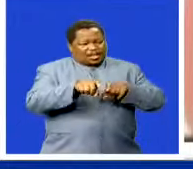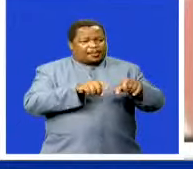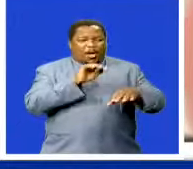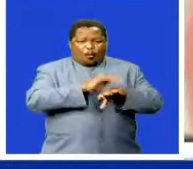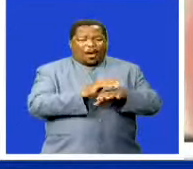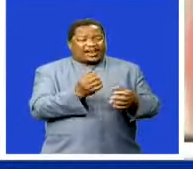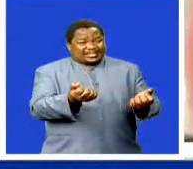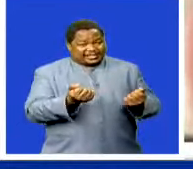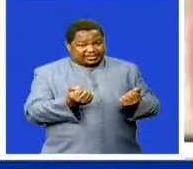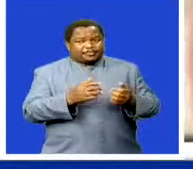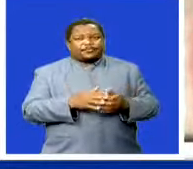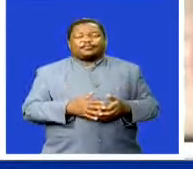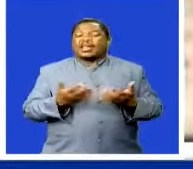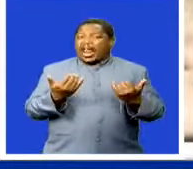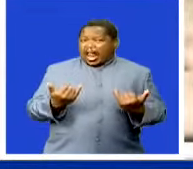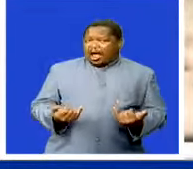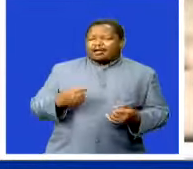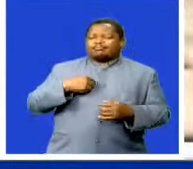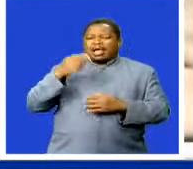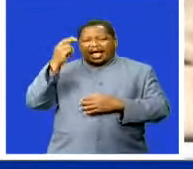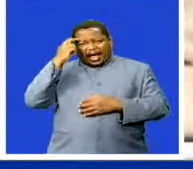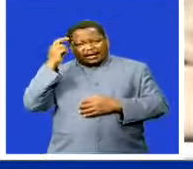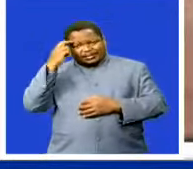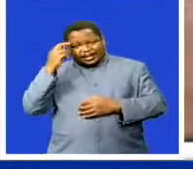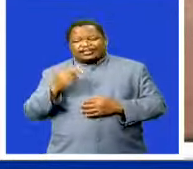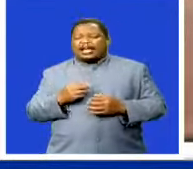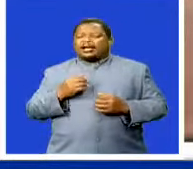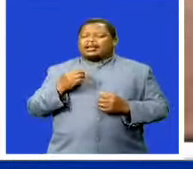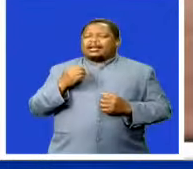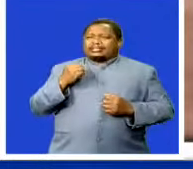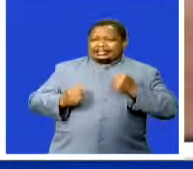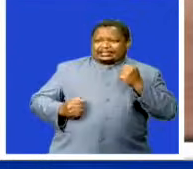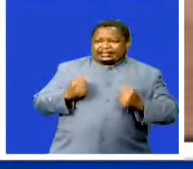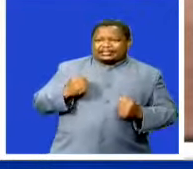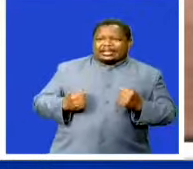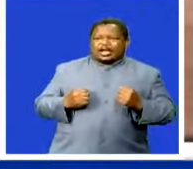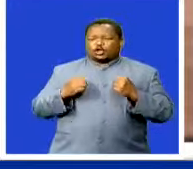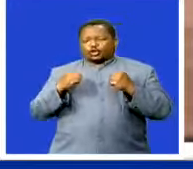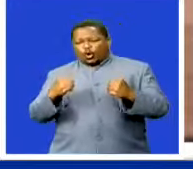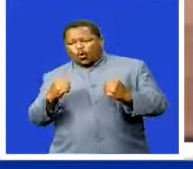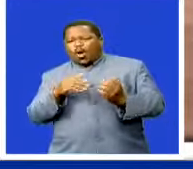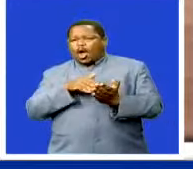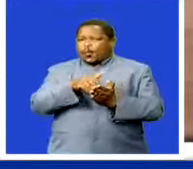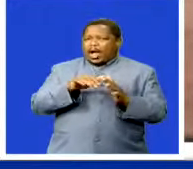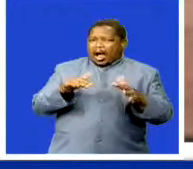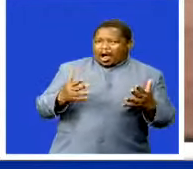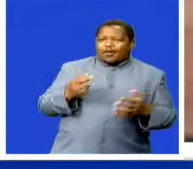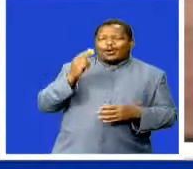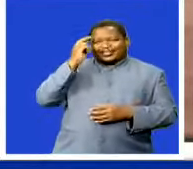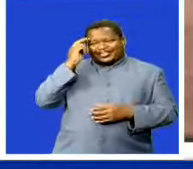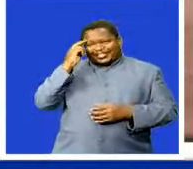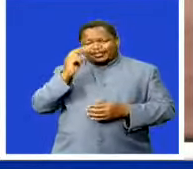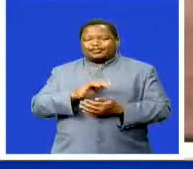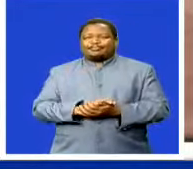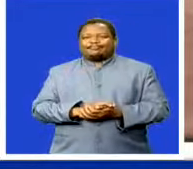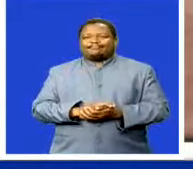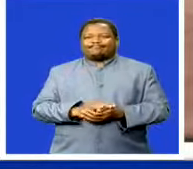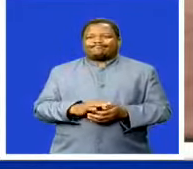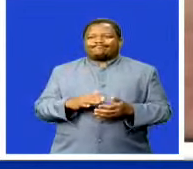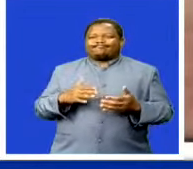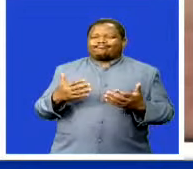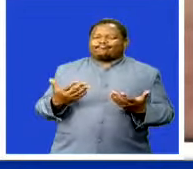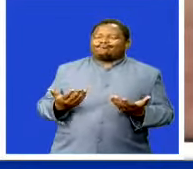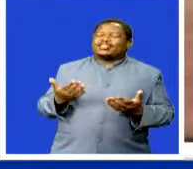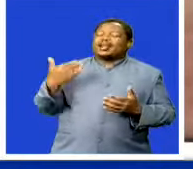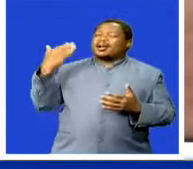ukubona ukuthi ukhashane kangakanani ne performance. Hayi. Akusiko bet kangako but that's what occurring there as city and my